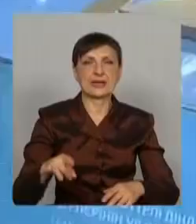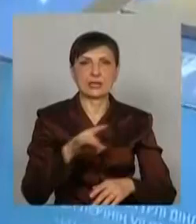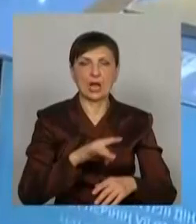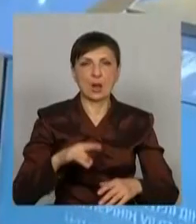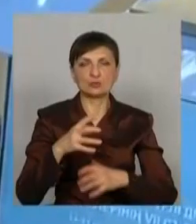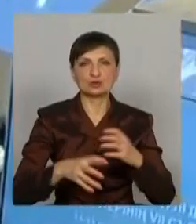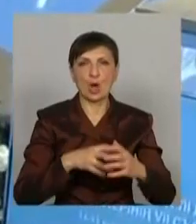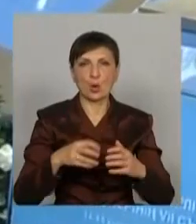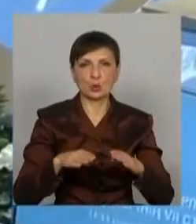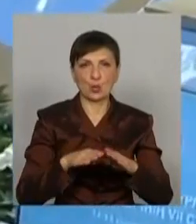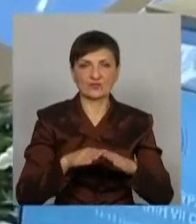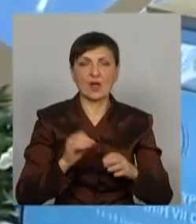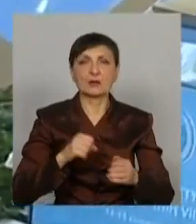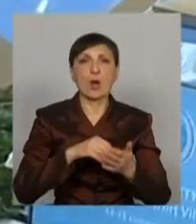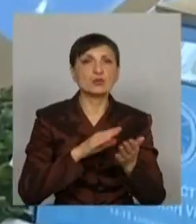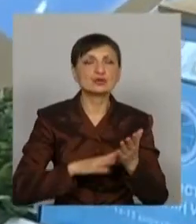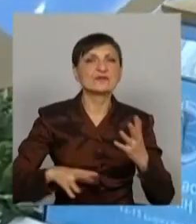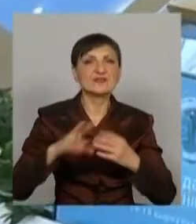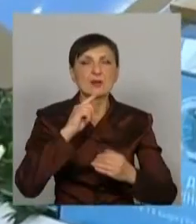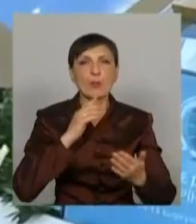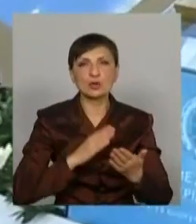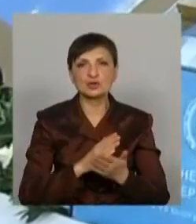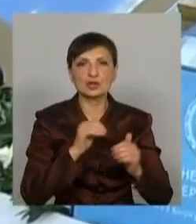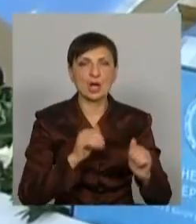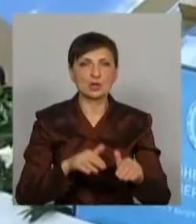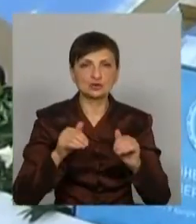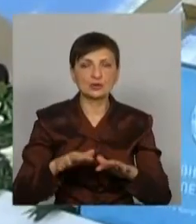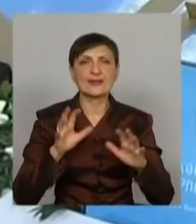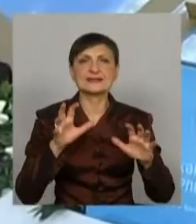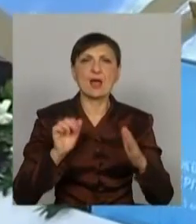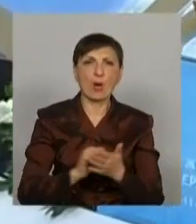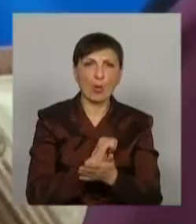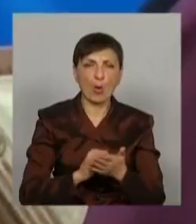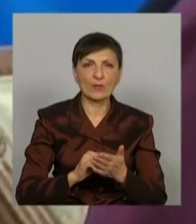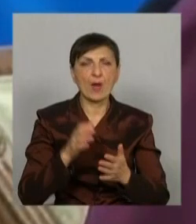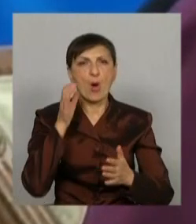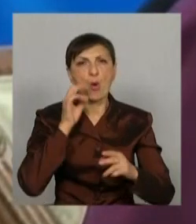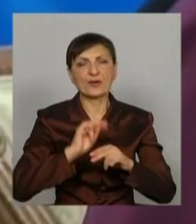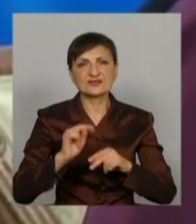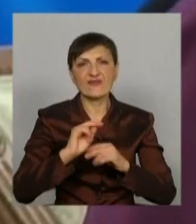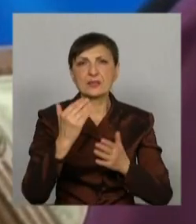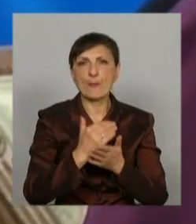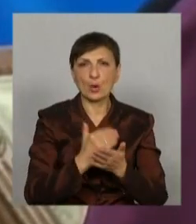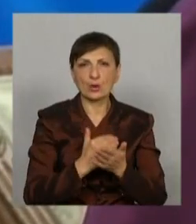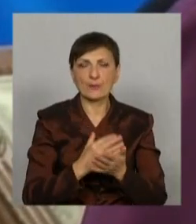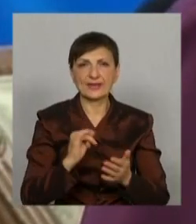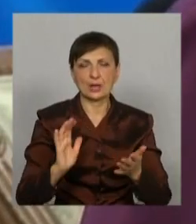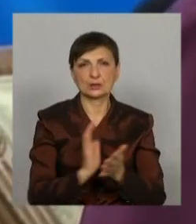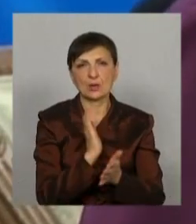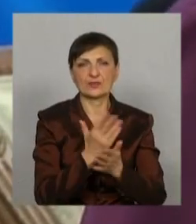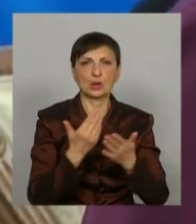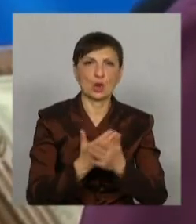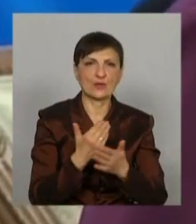уровнях для учета во всех политических решениях законодательных нормах образовательных программах и сми во всех